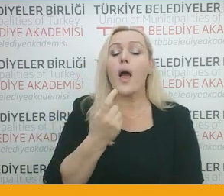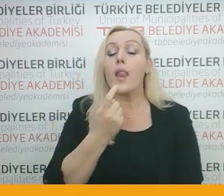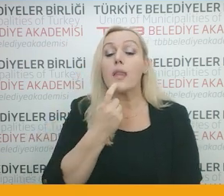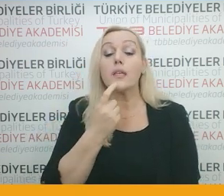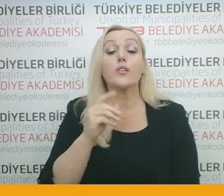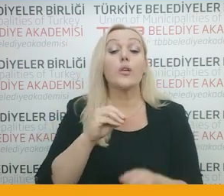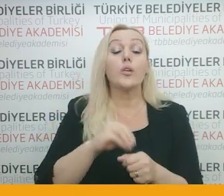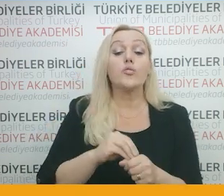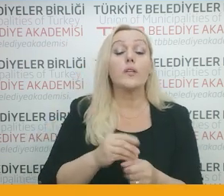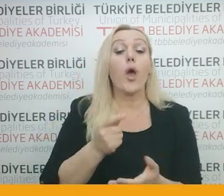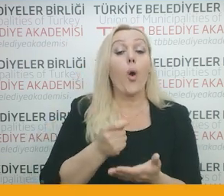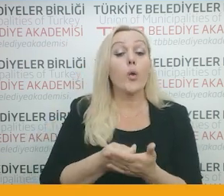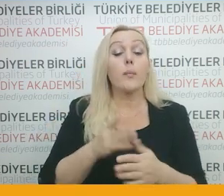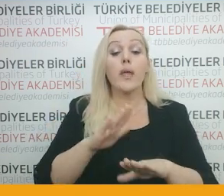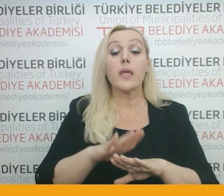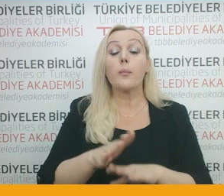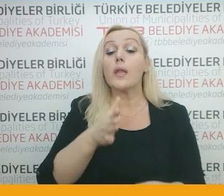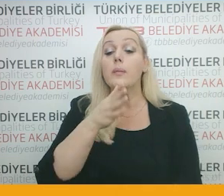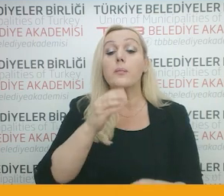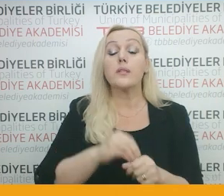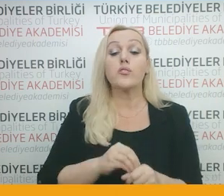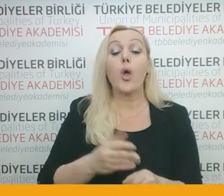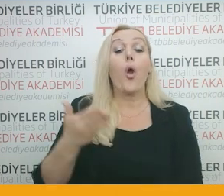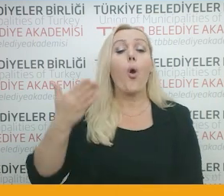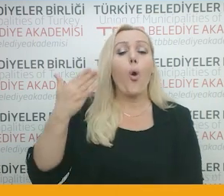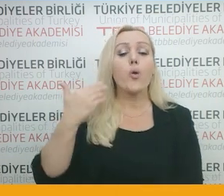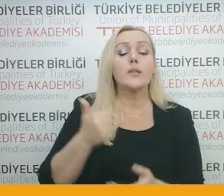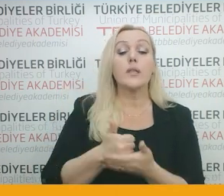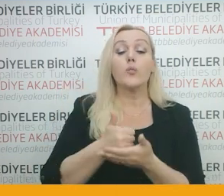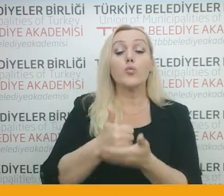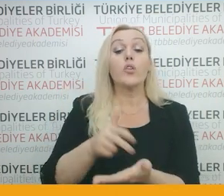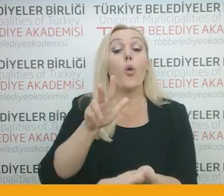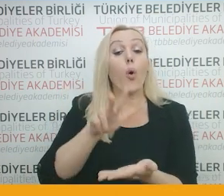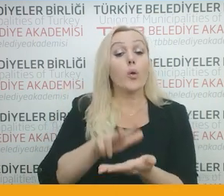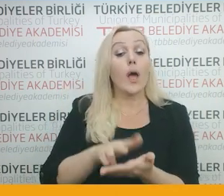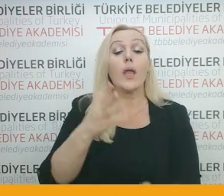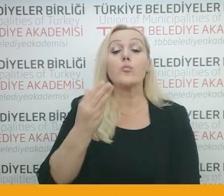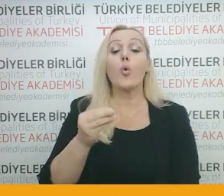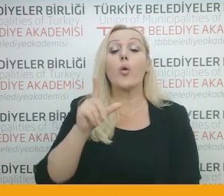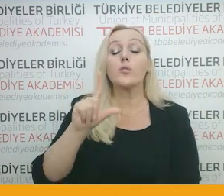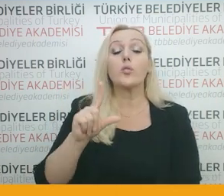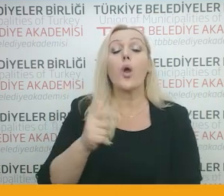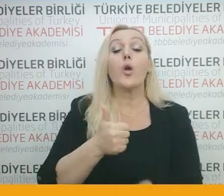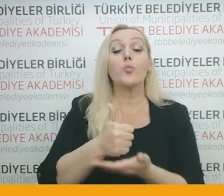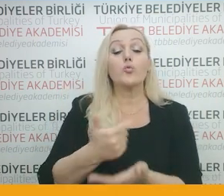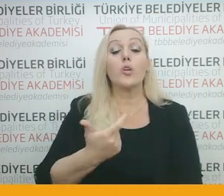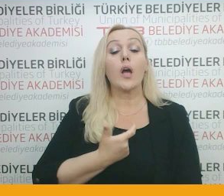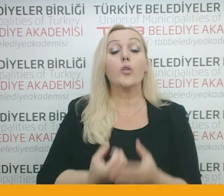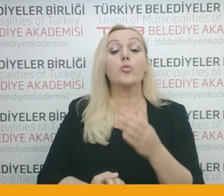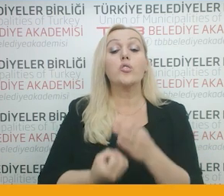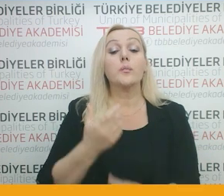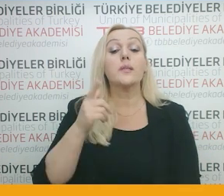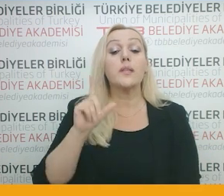mali yıl içerisinde ödemeler yapabilmemiz için öncesinde bütçenin onaylanmış olması gerekiyor. Bütçe kanunu çıkmış olması gerekiyor.